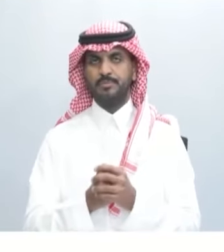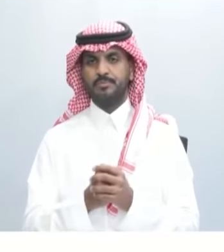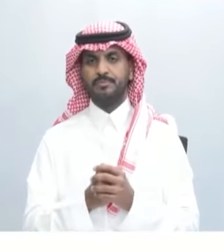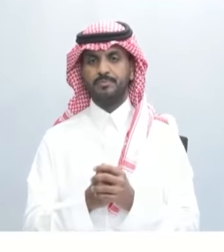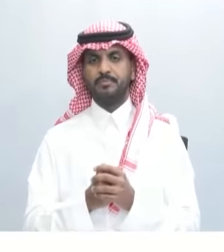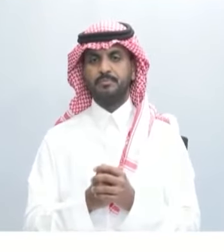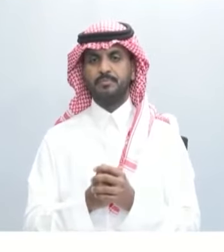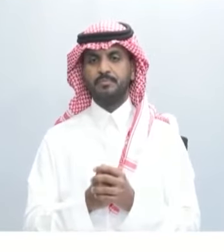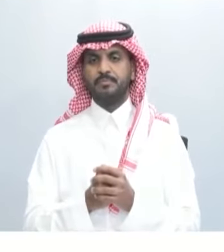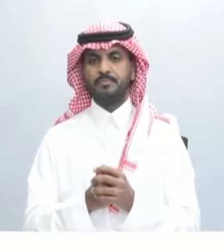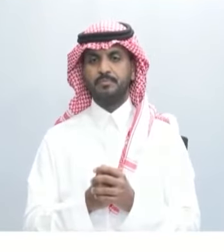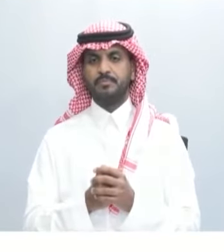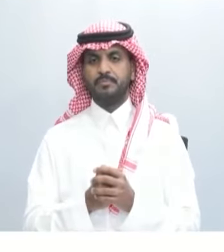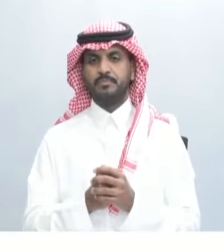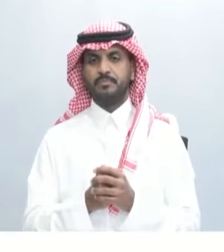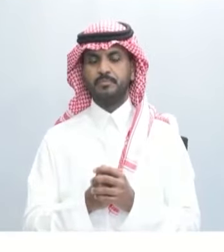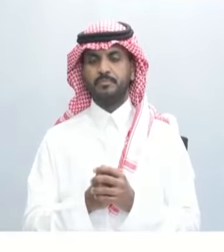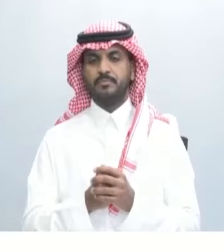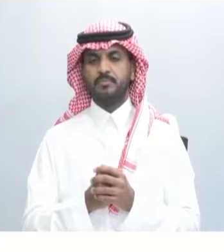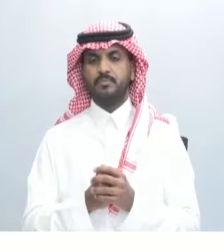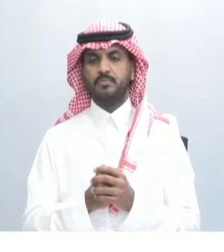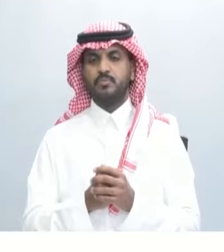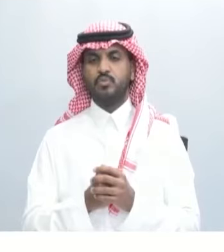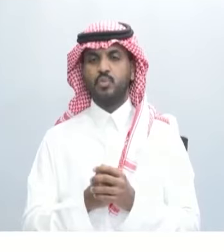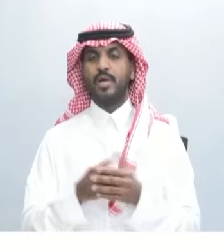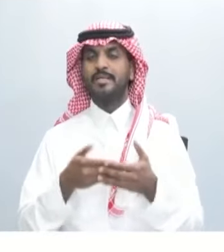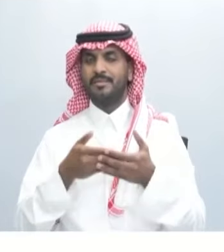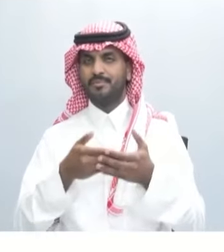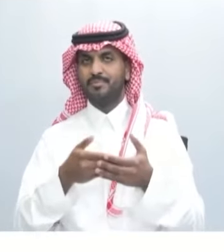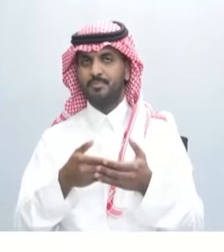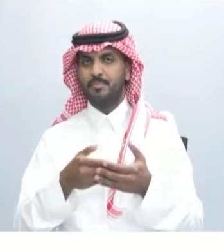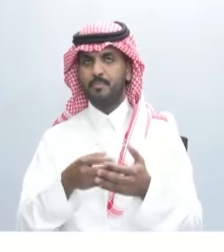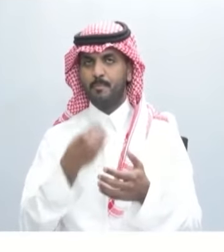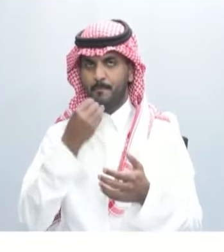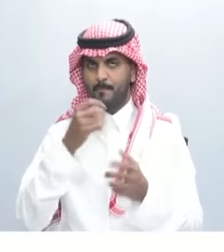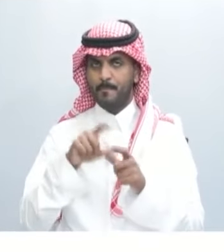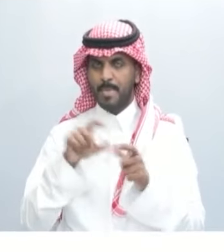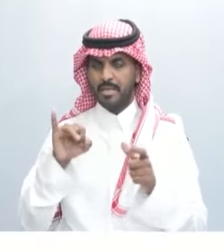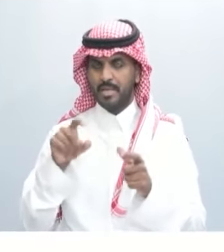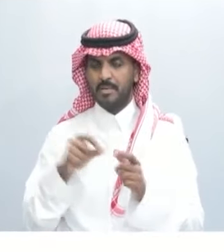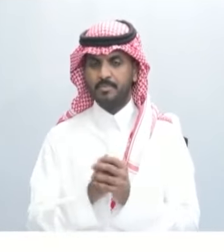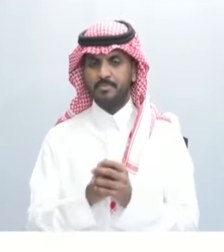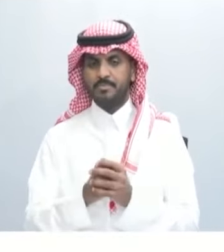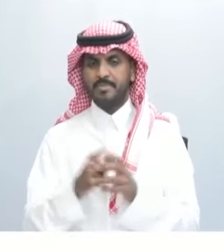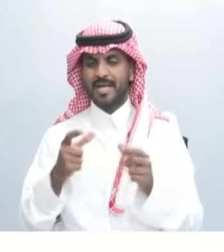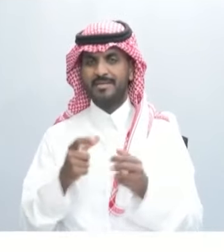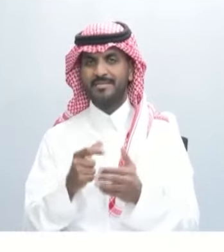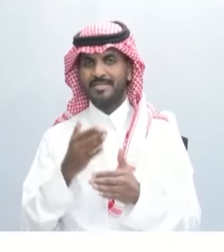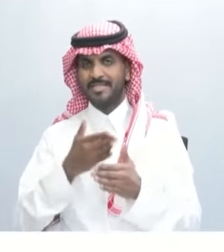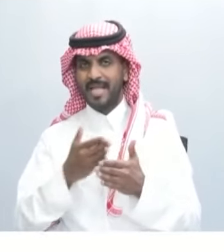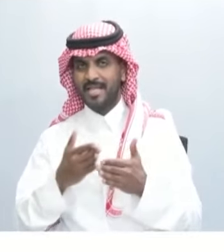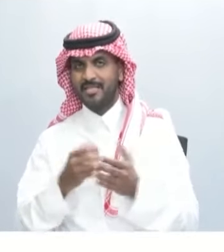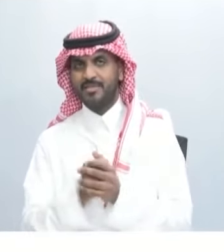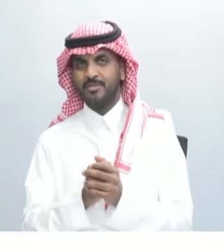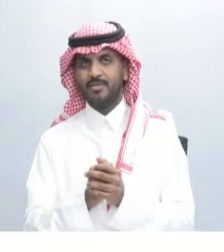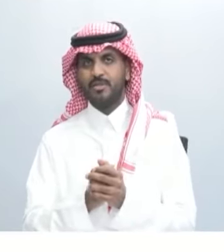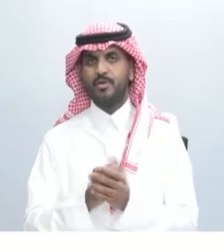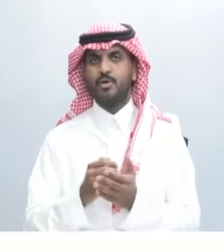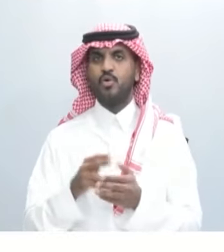في هذا المثال يقول يقدم مطعم صحن صحن سلطه خضار مجانيه